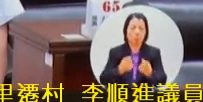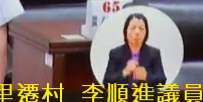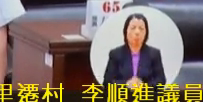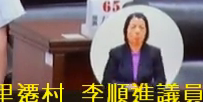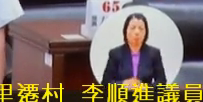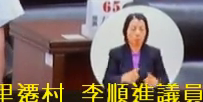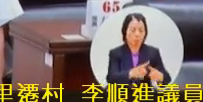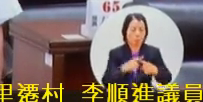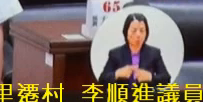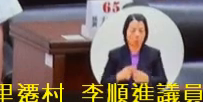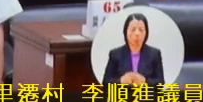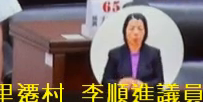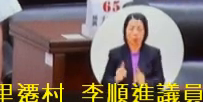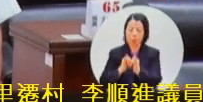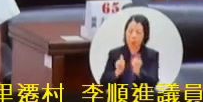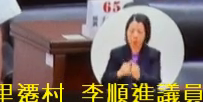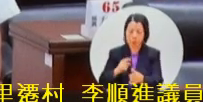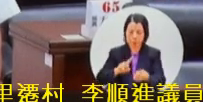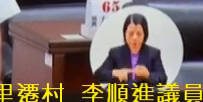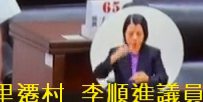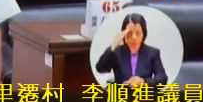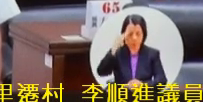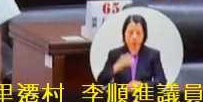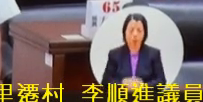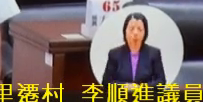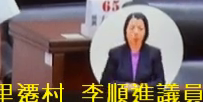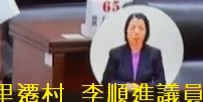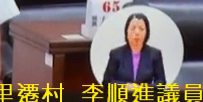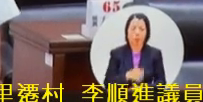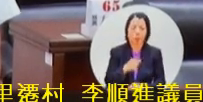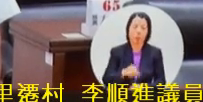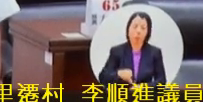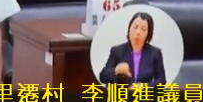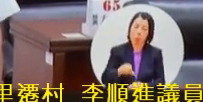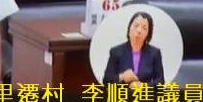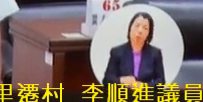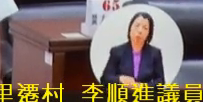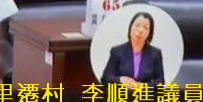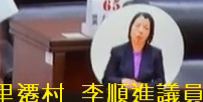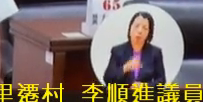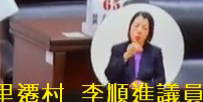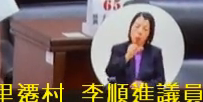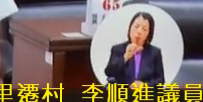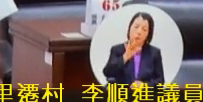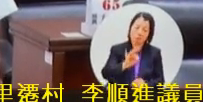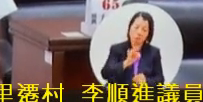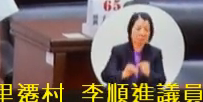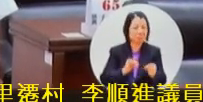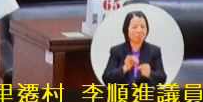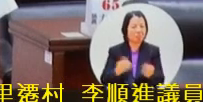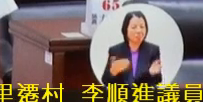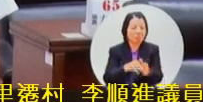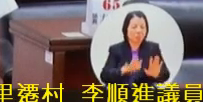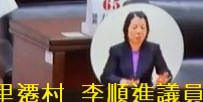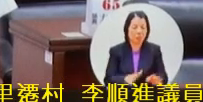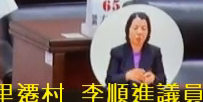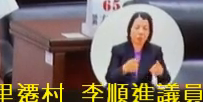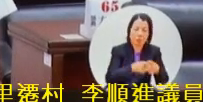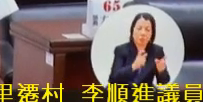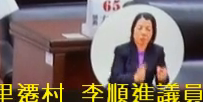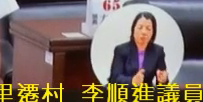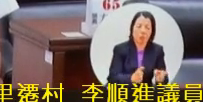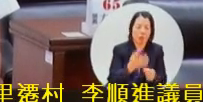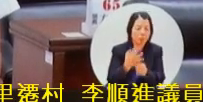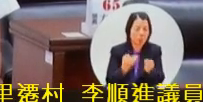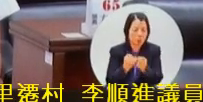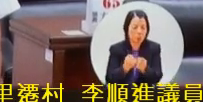向我们的市民朋友道歉。500年来没有这样哈，我在小港从小长大，除了读书啊，几年的时间离